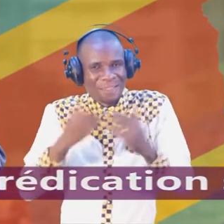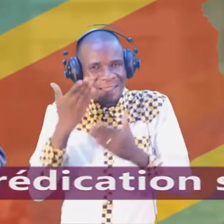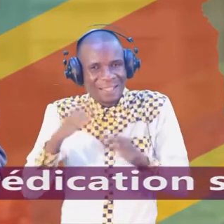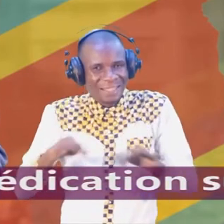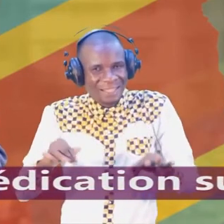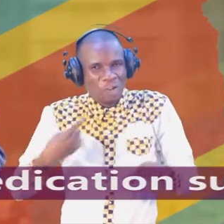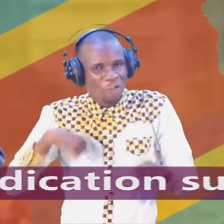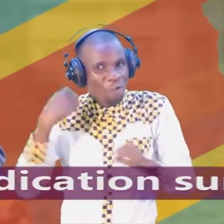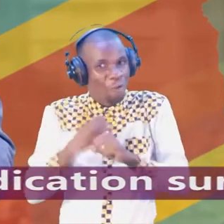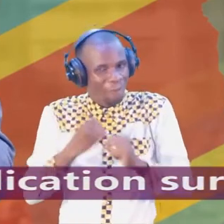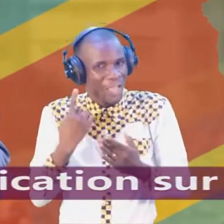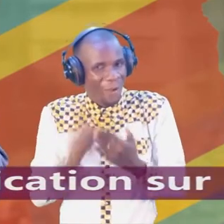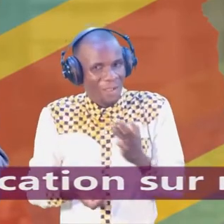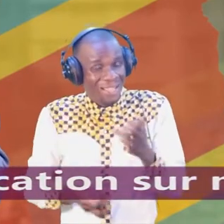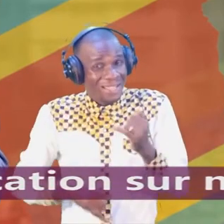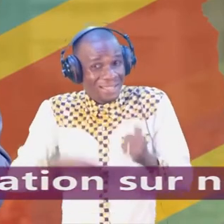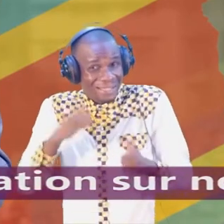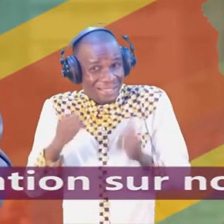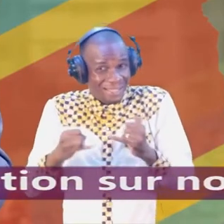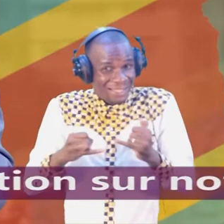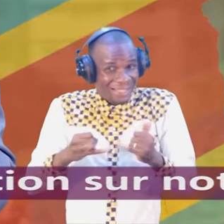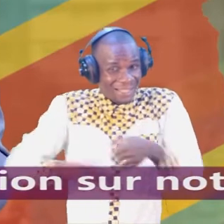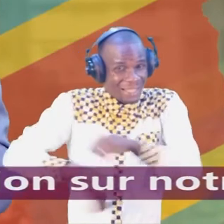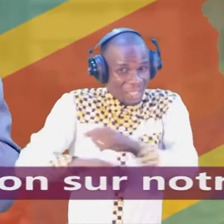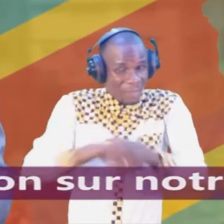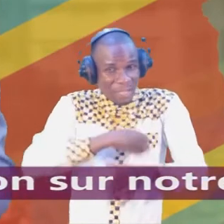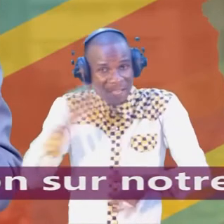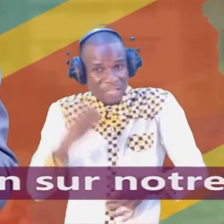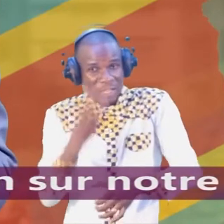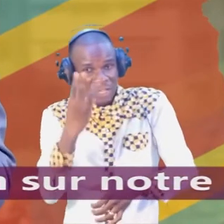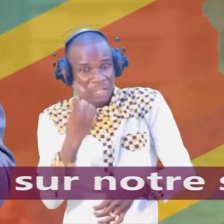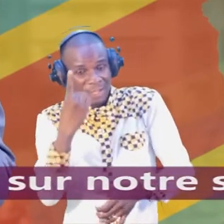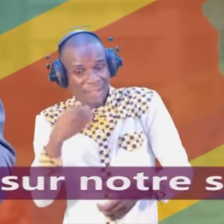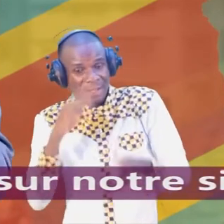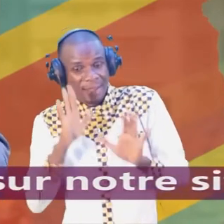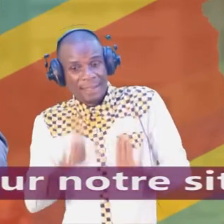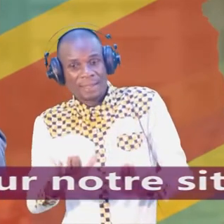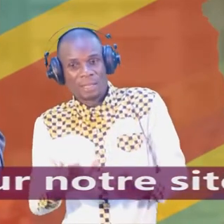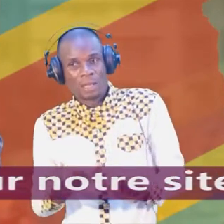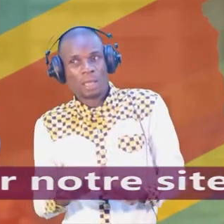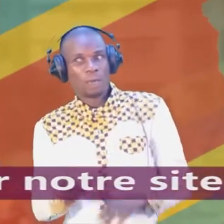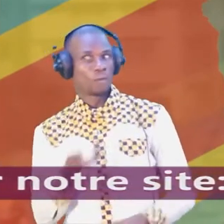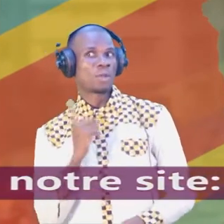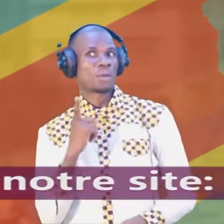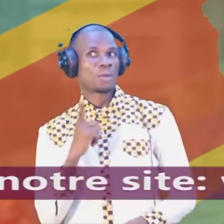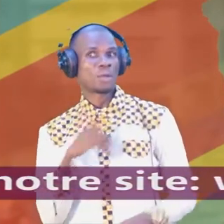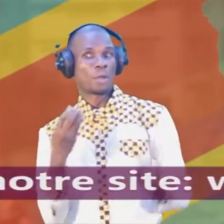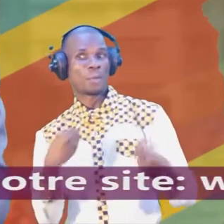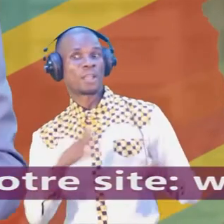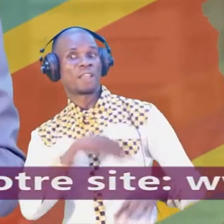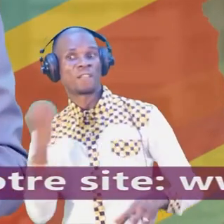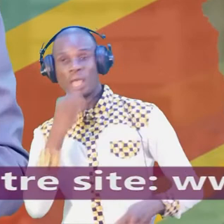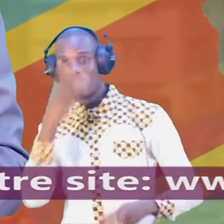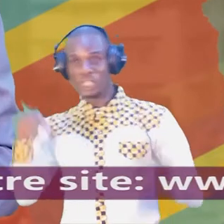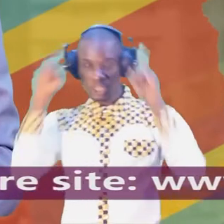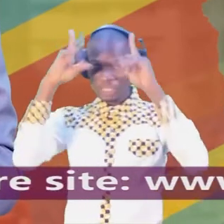nini? Ikiwa timu moja imeweka mabao matatu, naomba iendelee kufanya